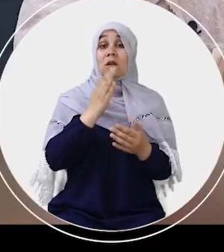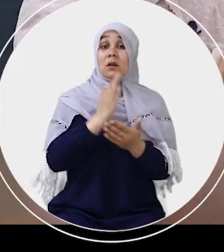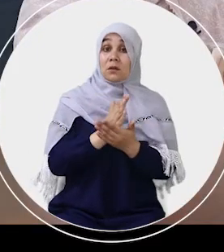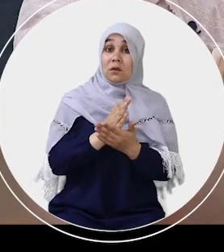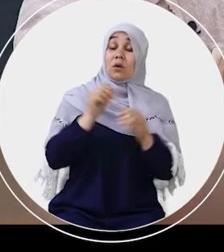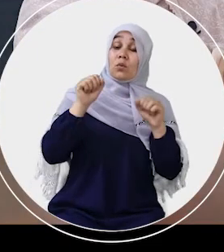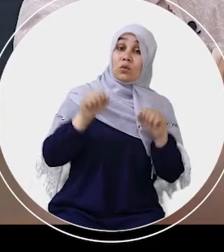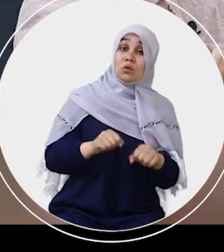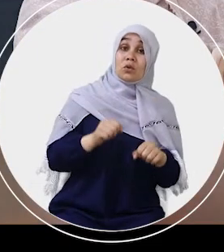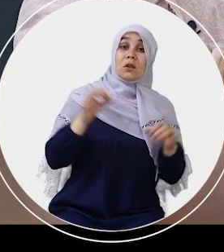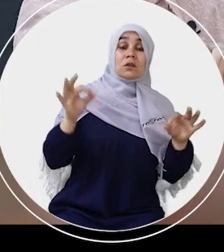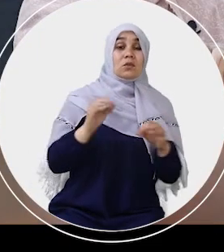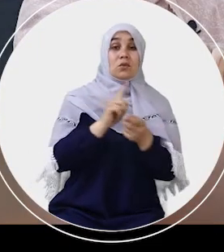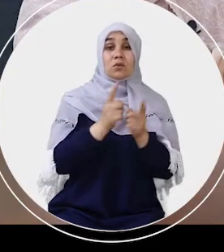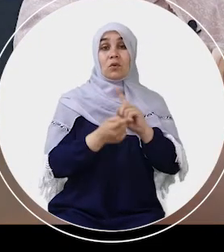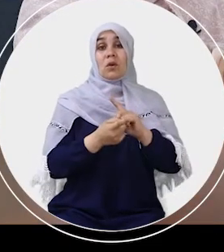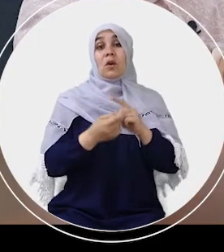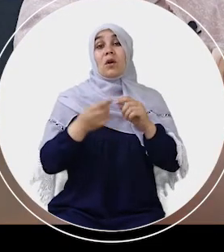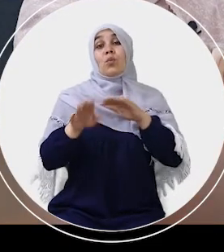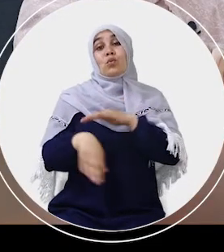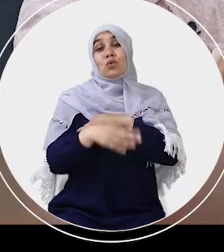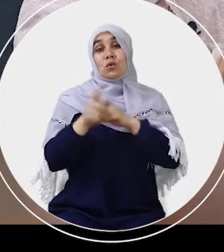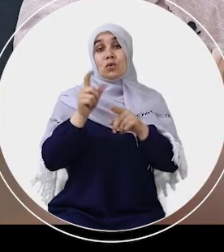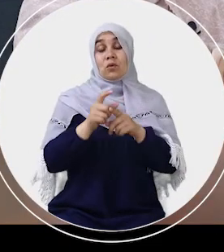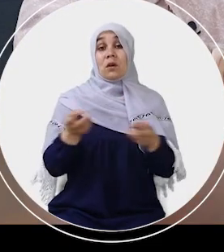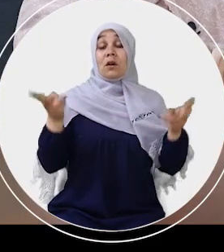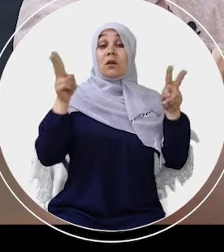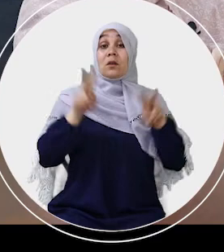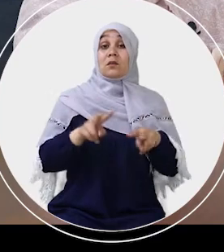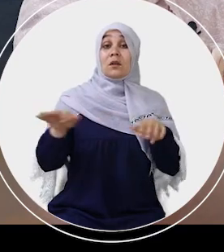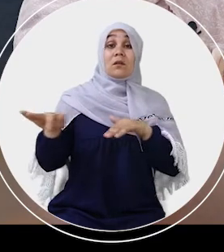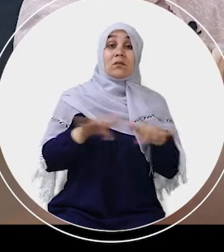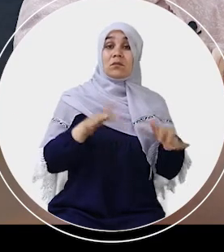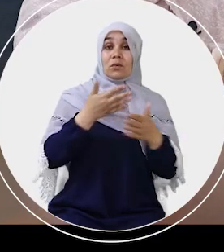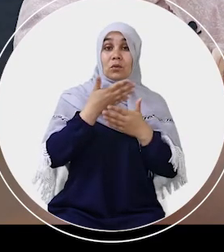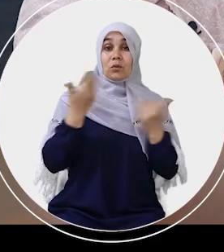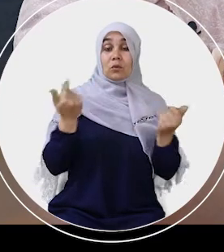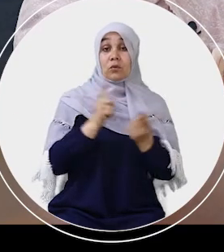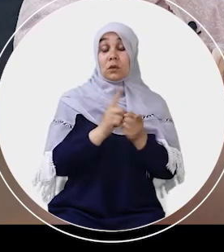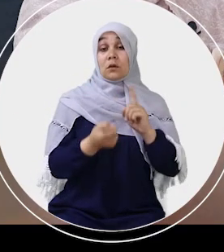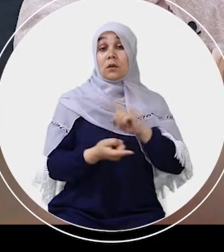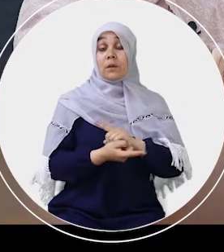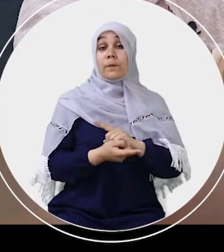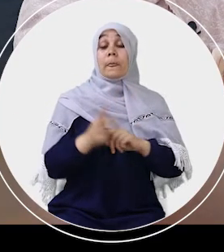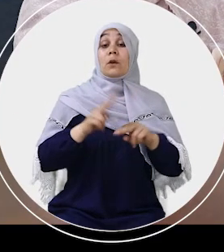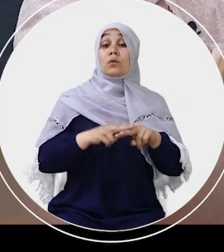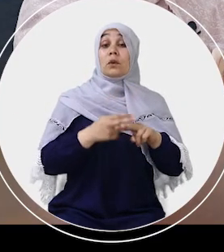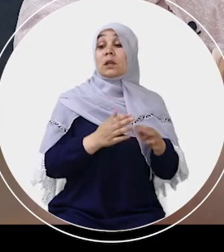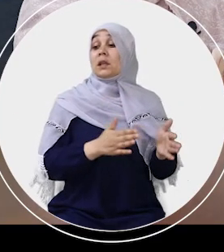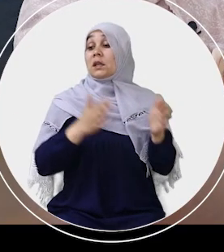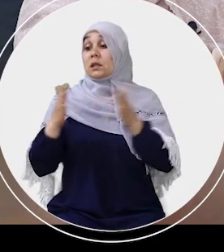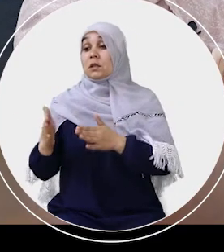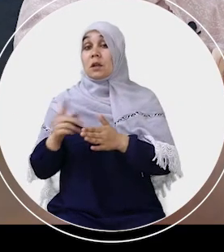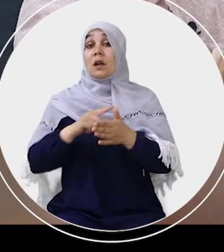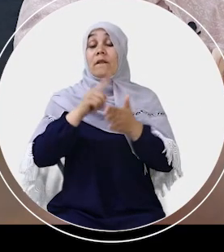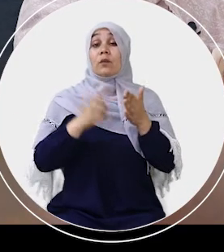ehtimol, lekin hech narsa o'zgarmaydi. Quruq gap quruq gapligicha qolib ketadi. Amalda hech nima o'zgarayotgani yo'q. Undan keyingi savol, turmush